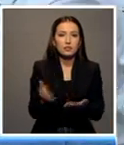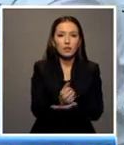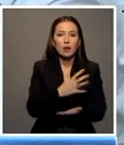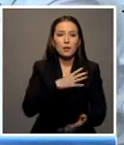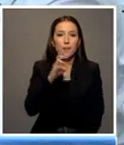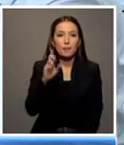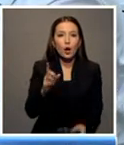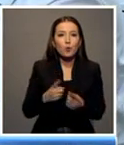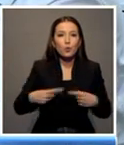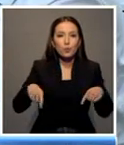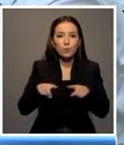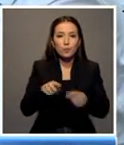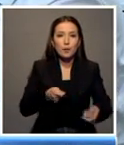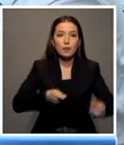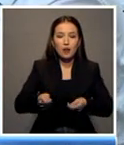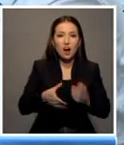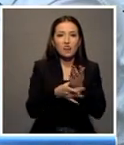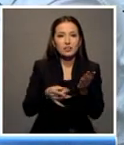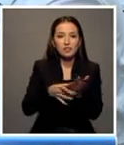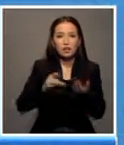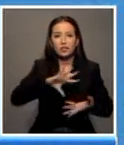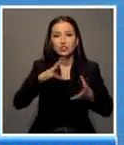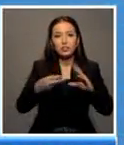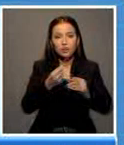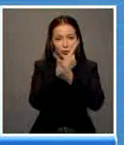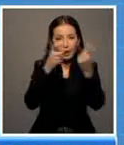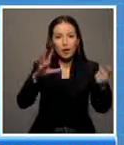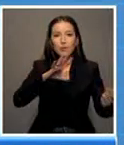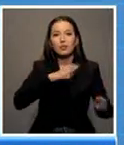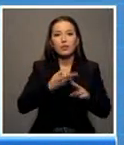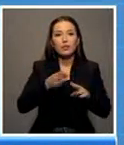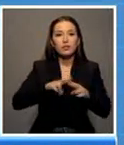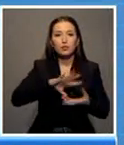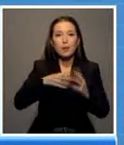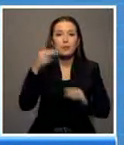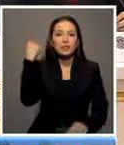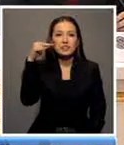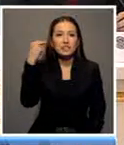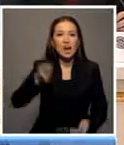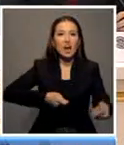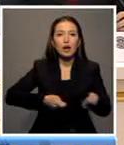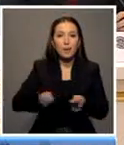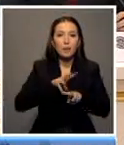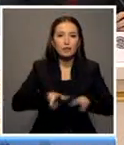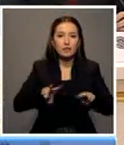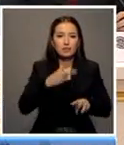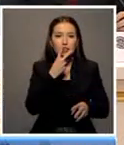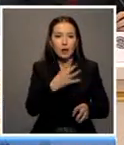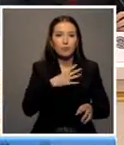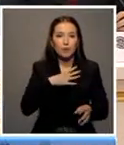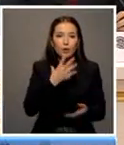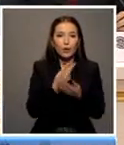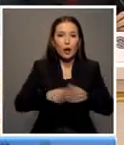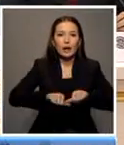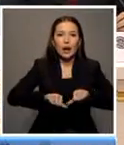корпусына кіретін басшылардың аттестациядан өткізу нәтижесі жарияланды. Жалпы сынақты президент әкімшілігі, министрліктерге қарасты комитет